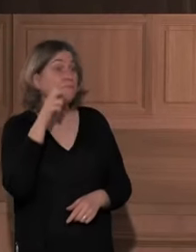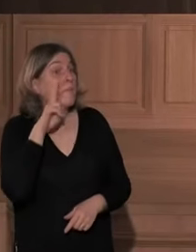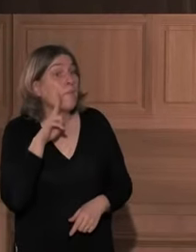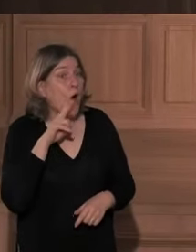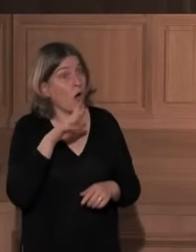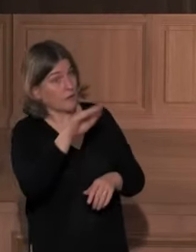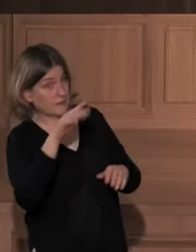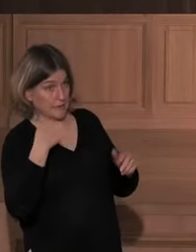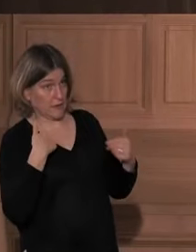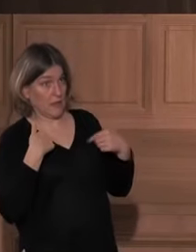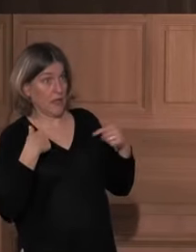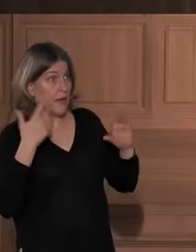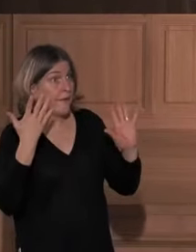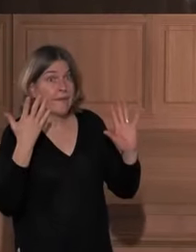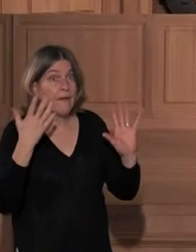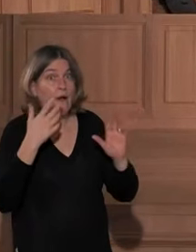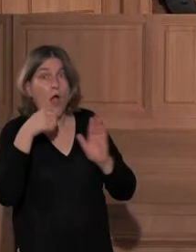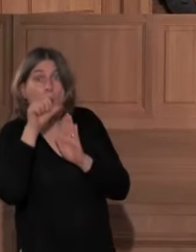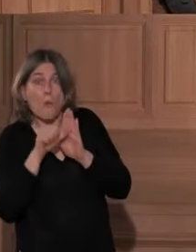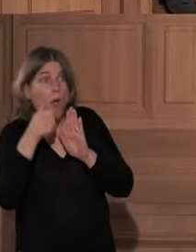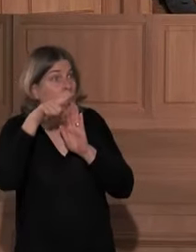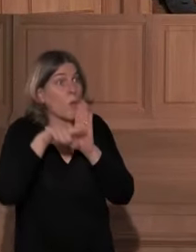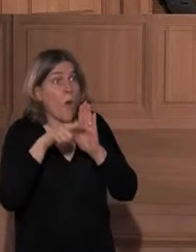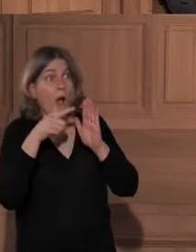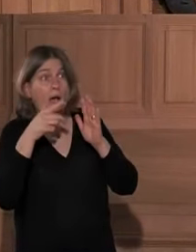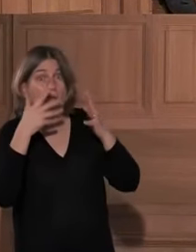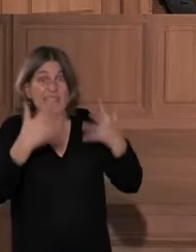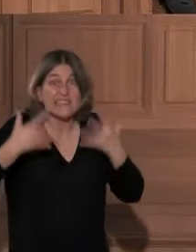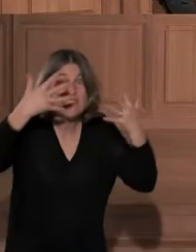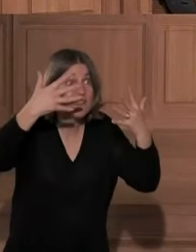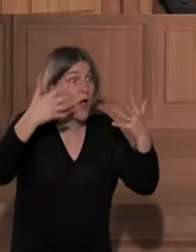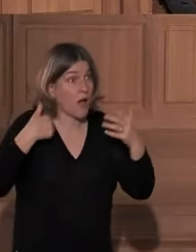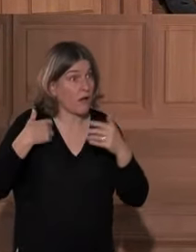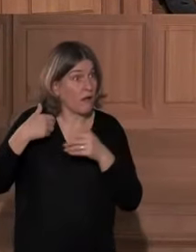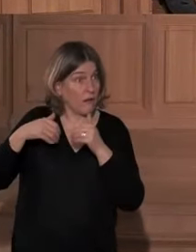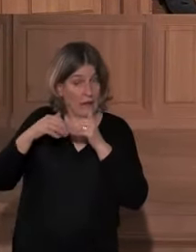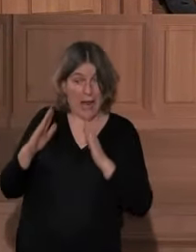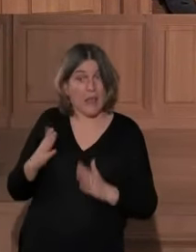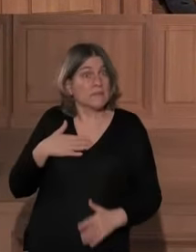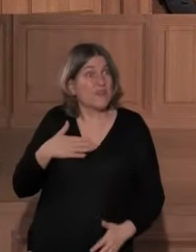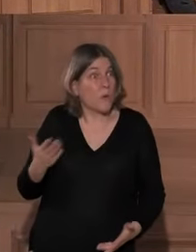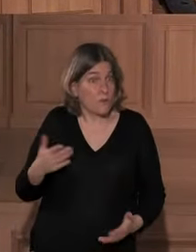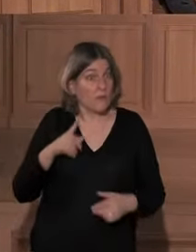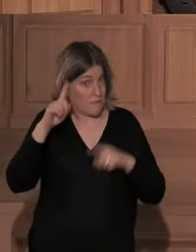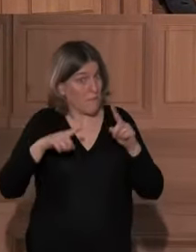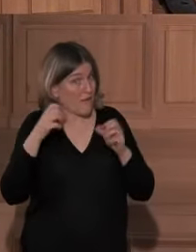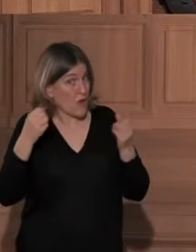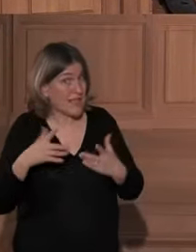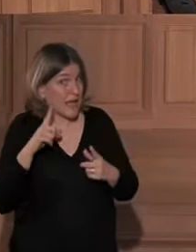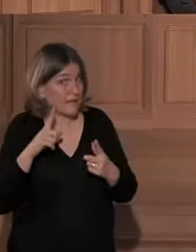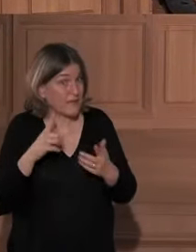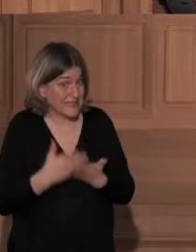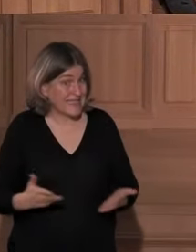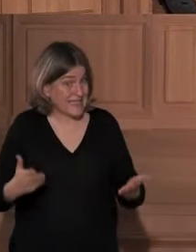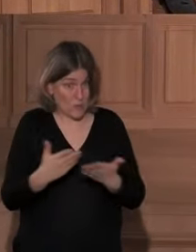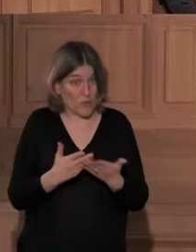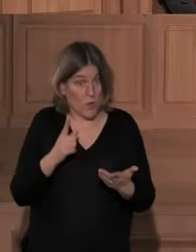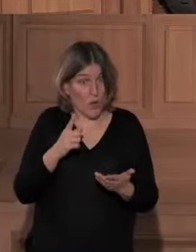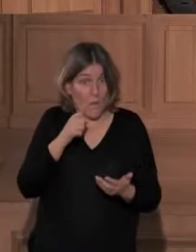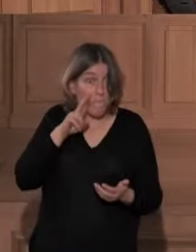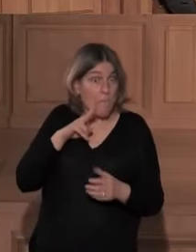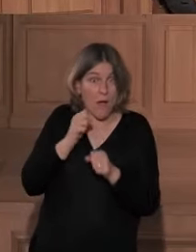Coucou, je suis là. Moi, ça fait un mois, deux mois, 10 ans, il est à la maison. » Parce qu'il y a des situations où ça fait 10 ans où les parents ne travaillent plus,